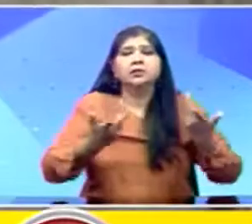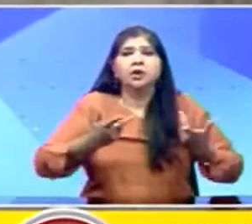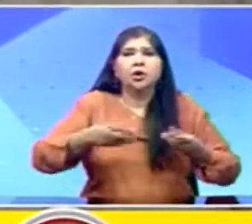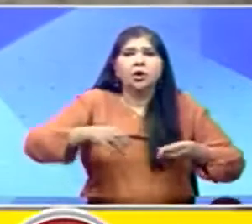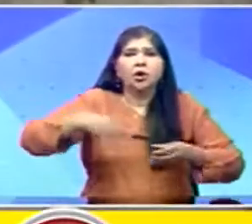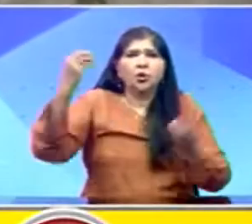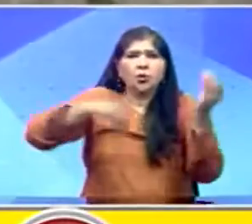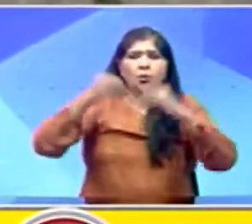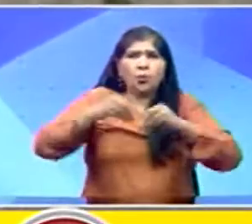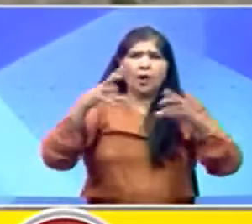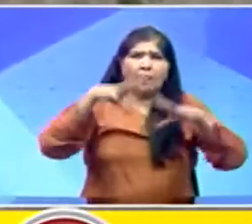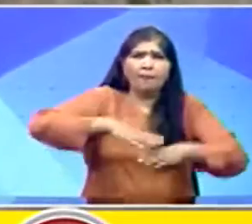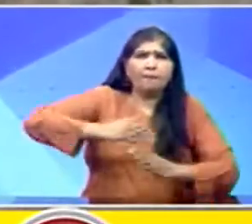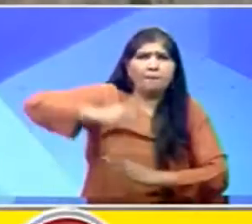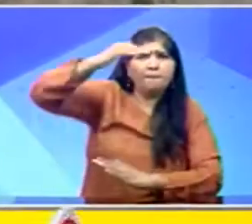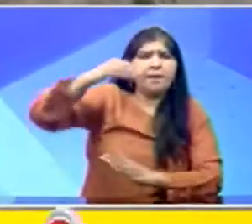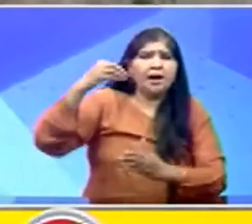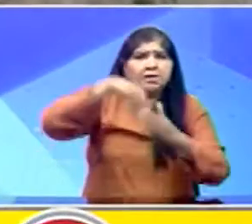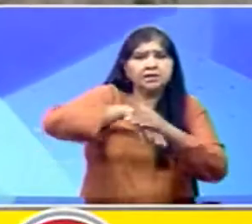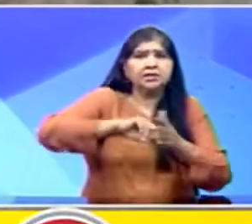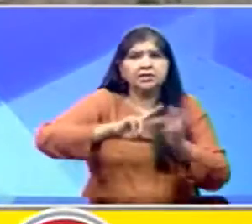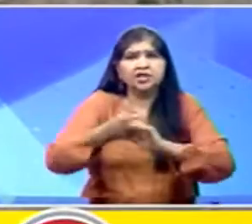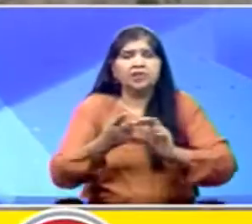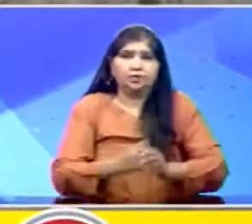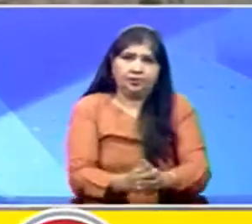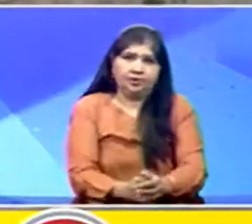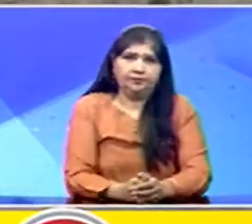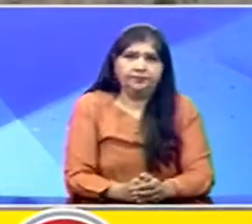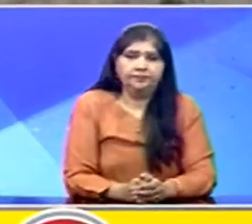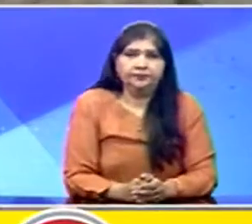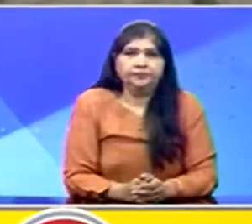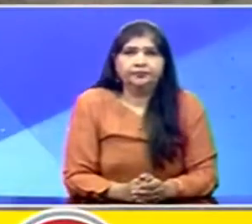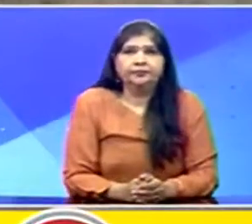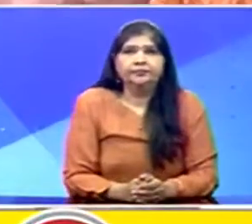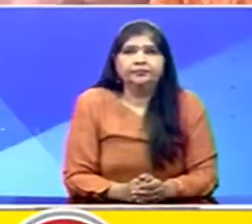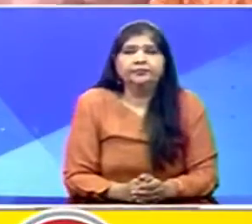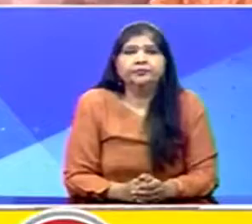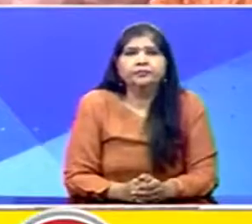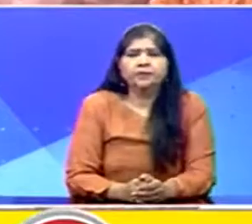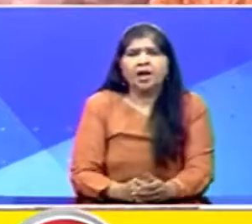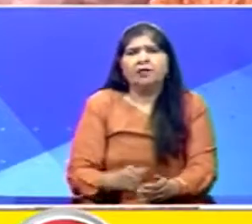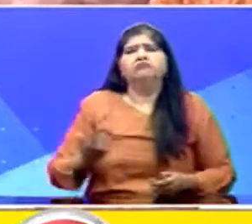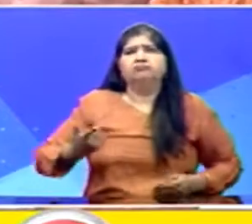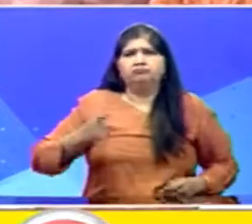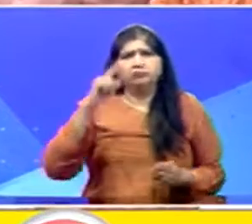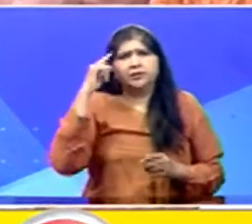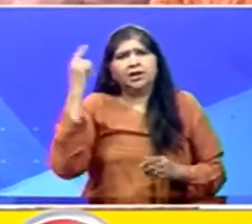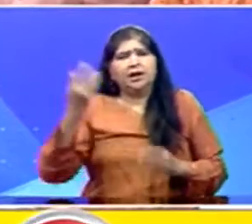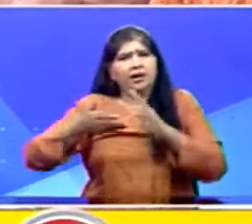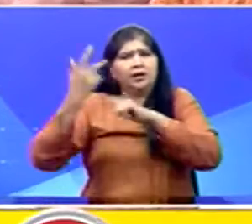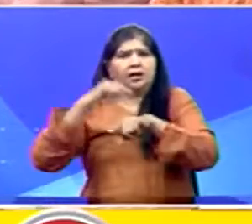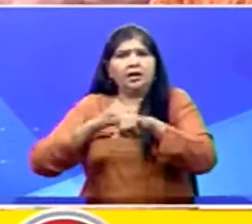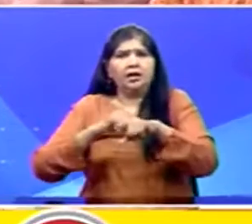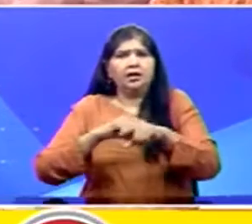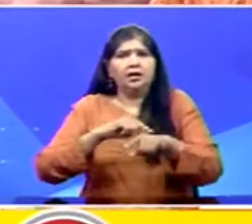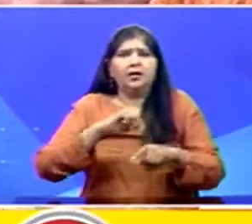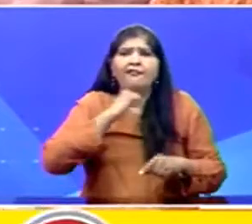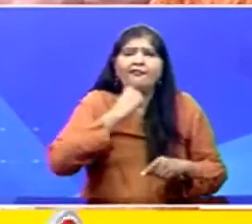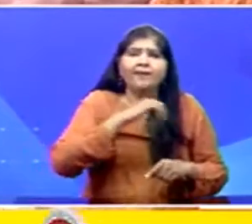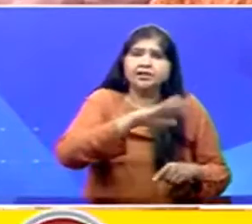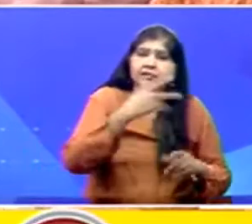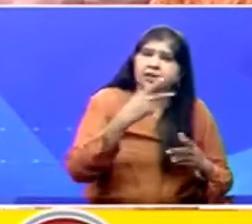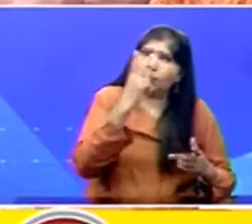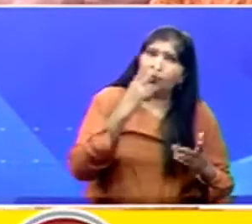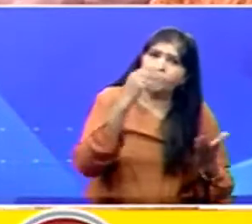कुडे कचरे के धेर में तब्दिल हो गई है एक दिन कुछ युवा ऐसे ही घुमते हुए